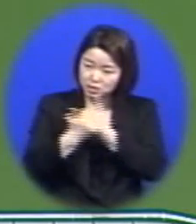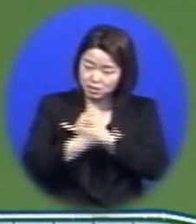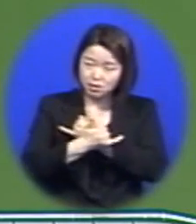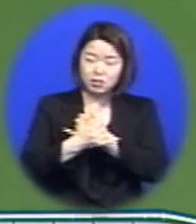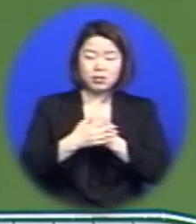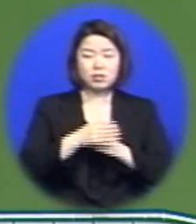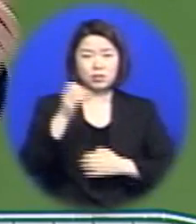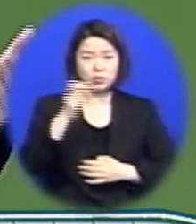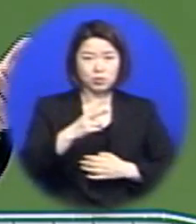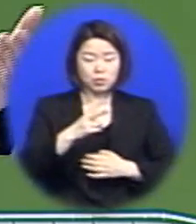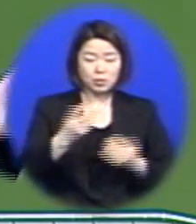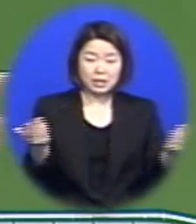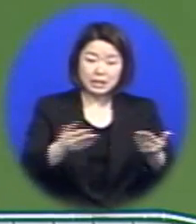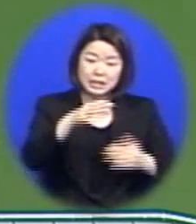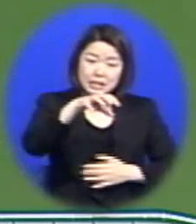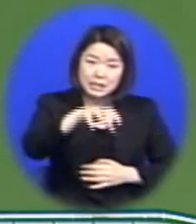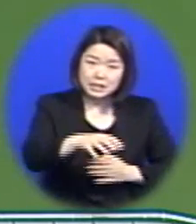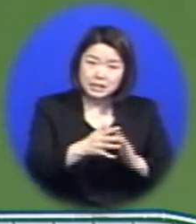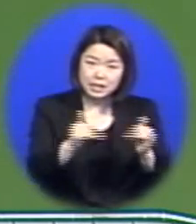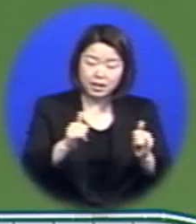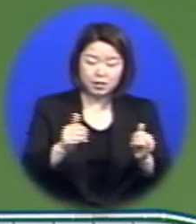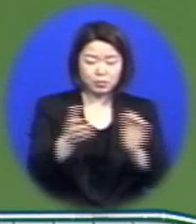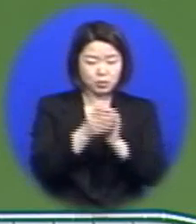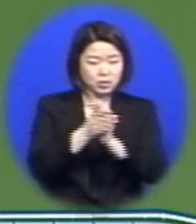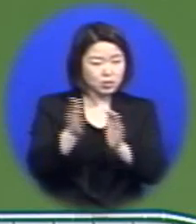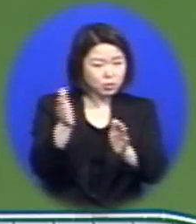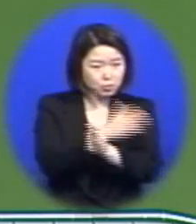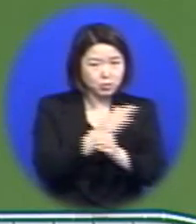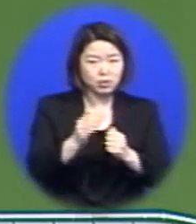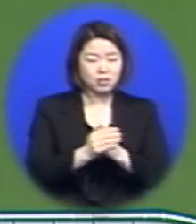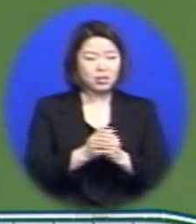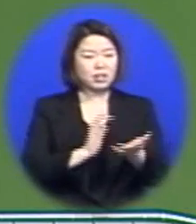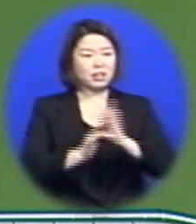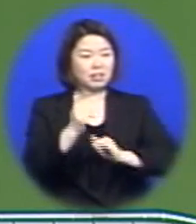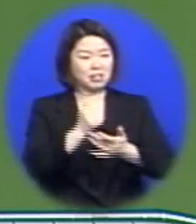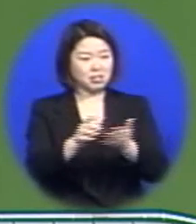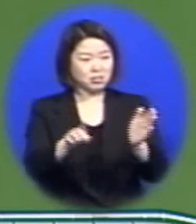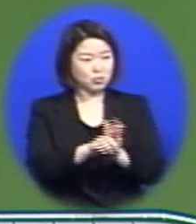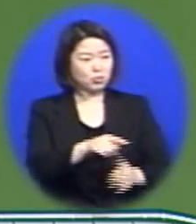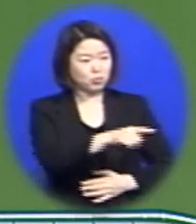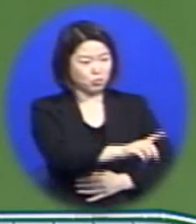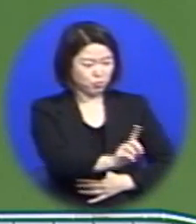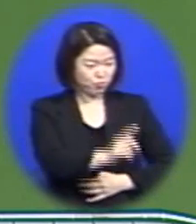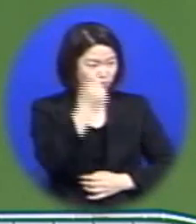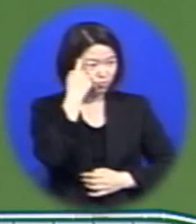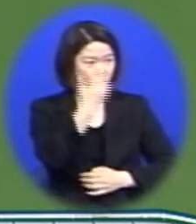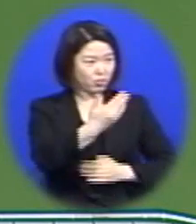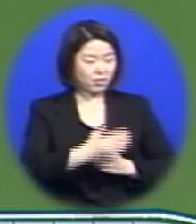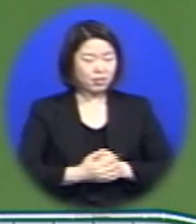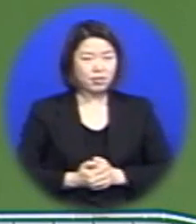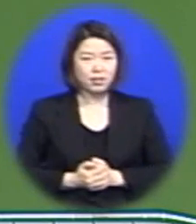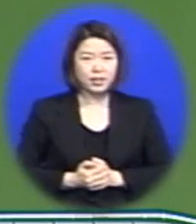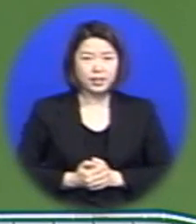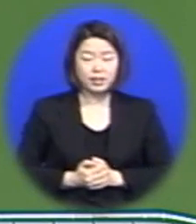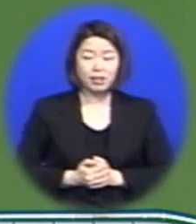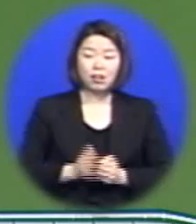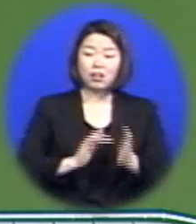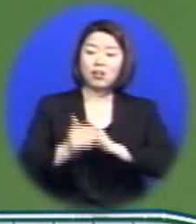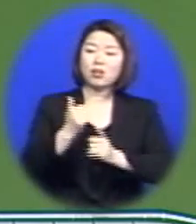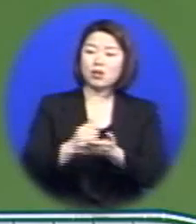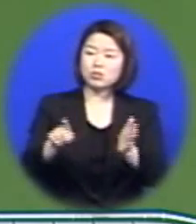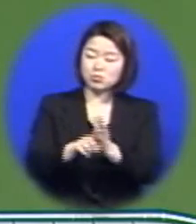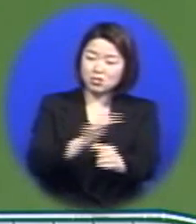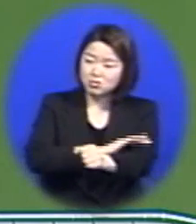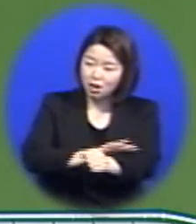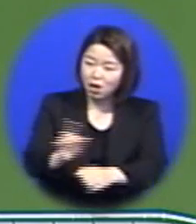친척이나 직장 동료나 친구들로부터 야 예수 믿었더니 너 꼴이 그게 뭐냐 야 예수 믿어서